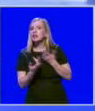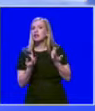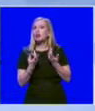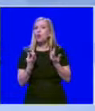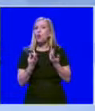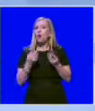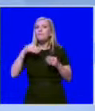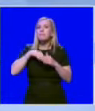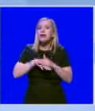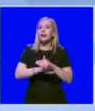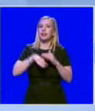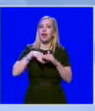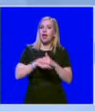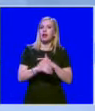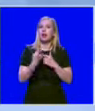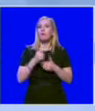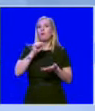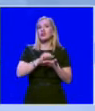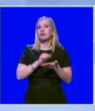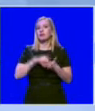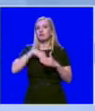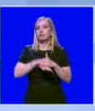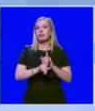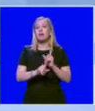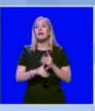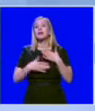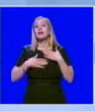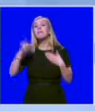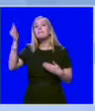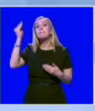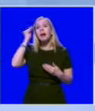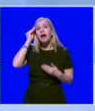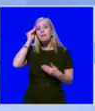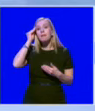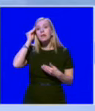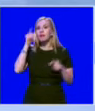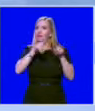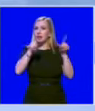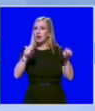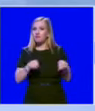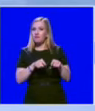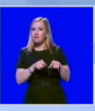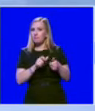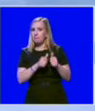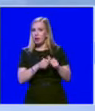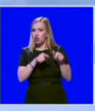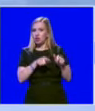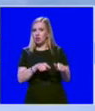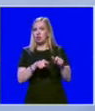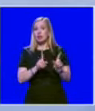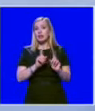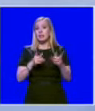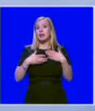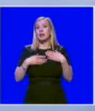беше, в принтери. Те само ще печатат нещо. Няма да има памет, която да запомня вътре наистина гласуването. По този начин няма да може